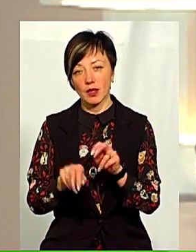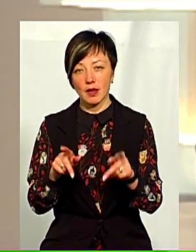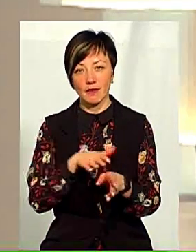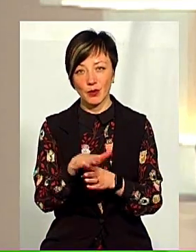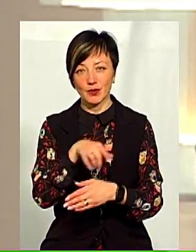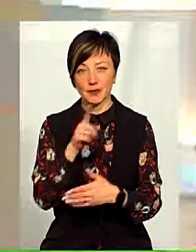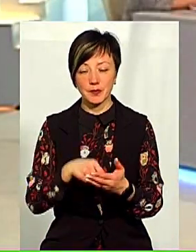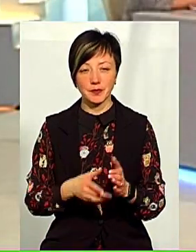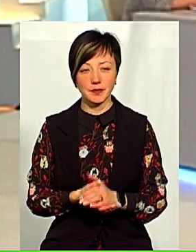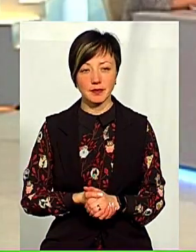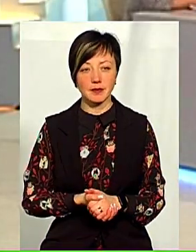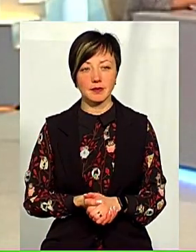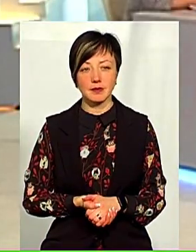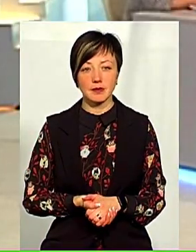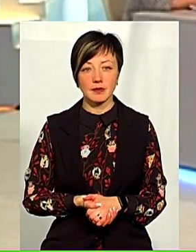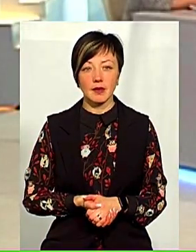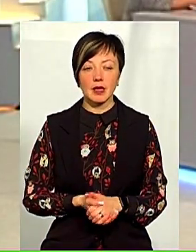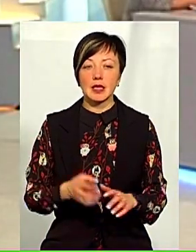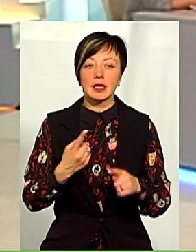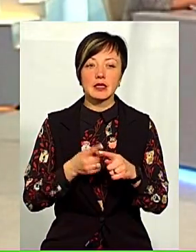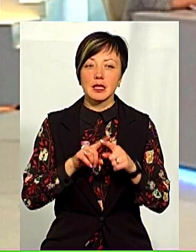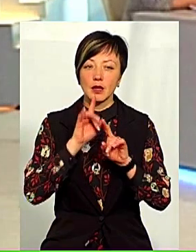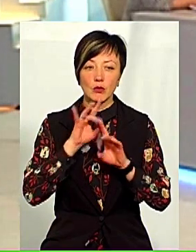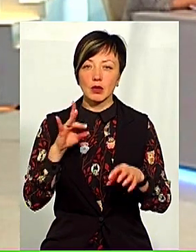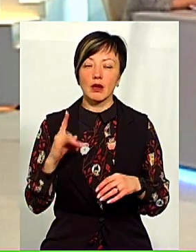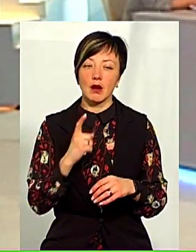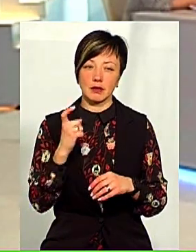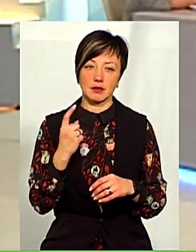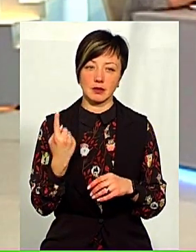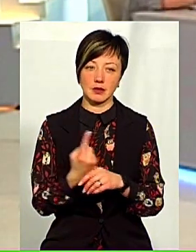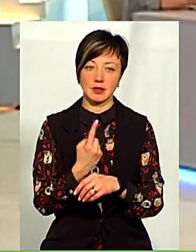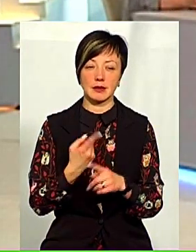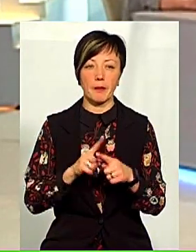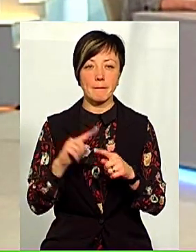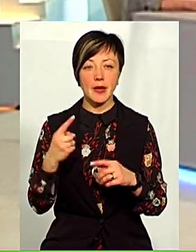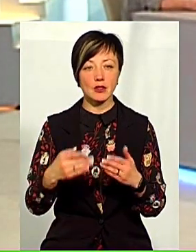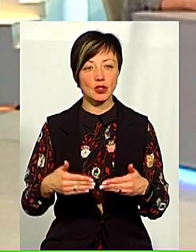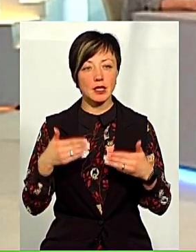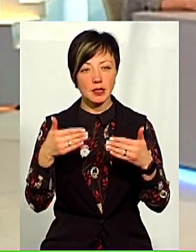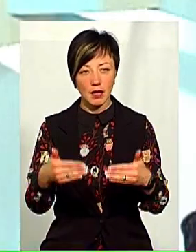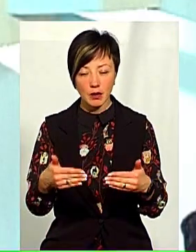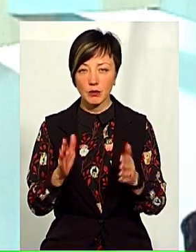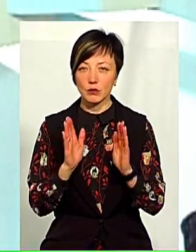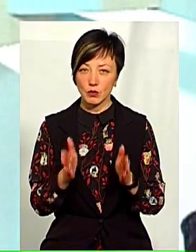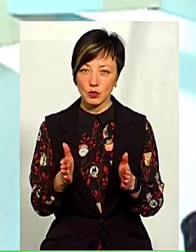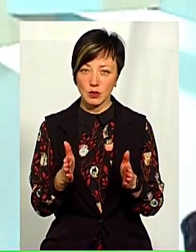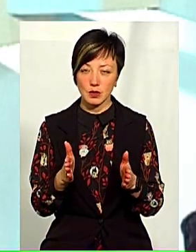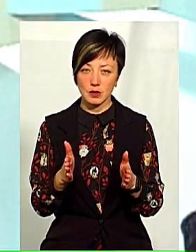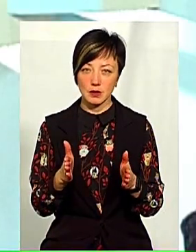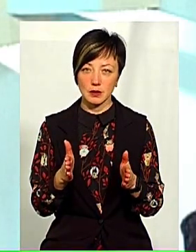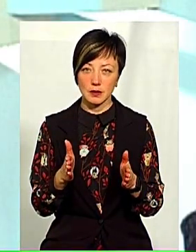тут все дотримується? Так, це не буде одноразові. Ну, перший етап – це буде